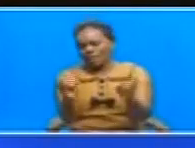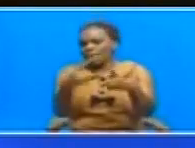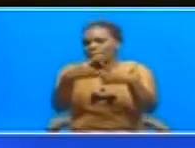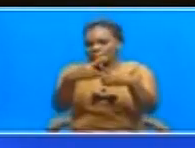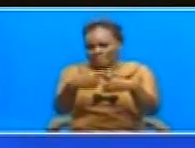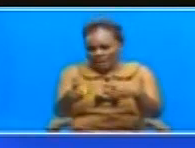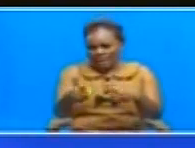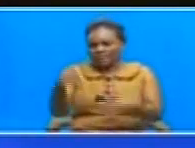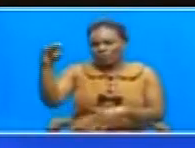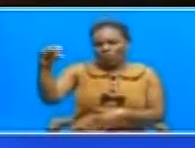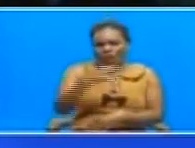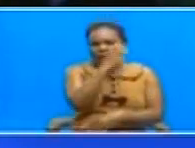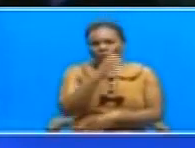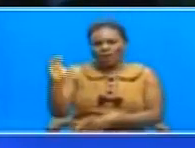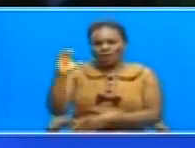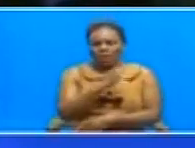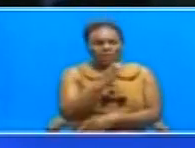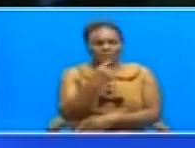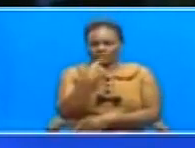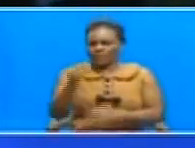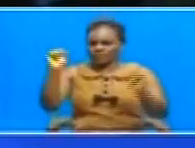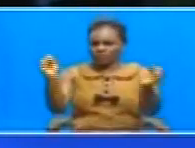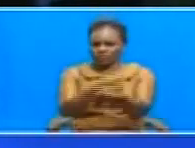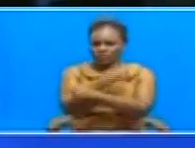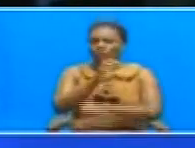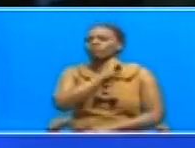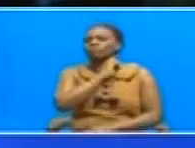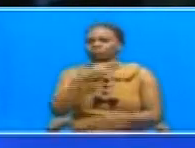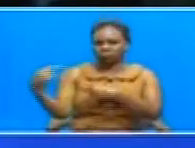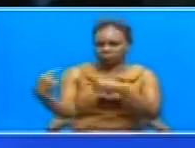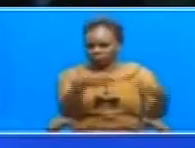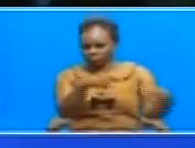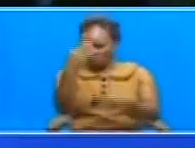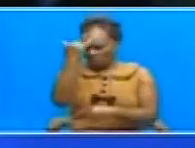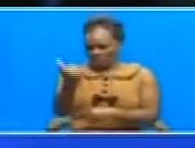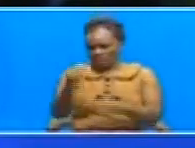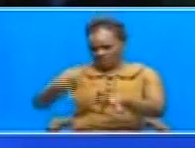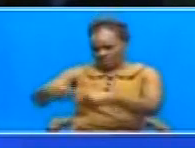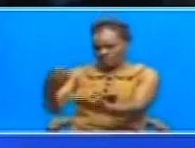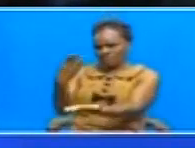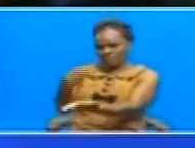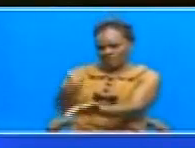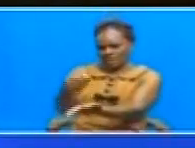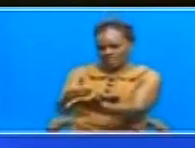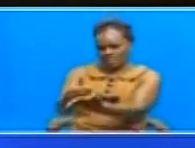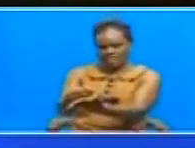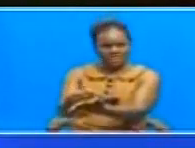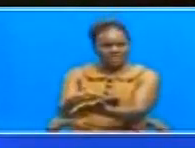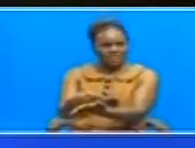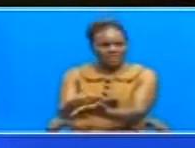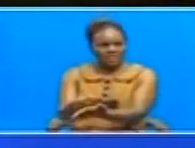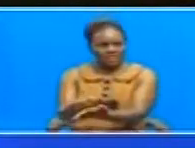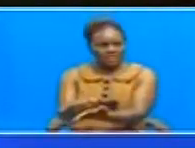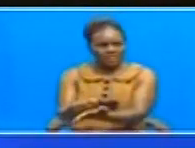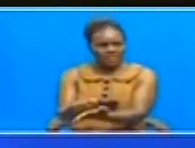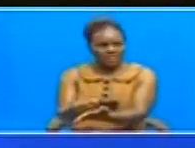yake kuzimalizia kwa pombe. Anasema tuwezi bishana yeye kwa sababu tulikuwa tumeshampatia pesa na amekatalia nguo zake. Anaenda